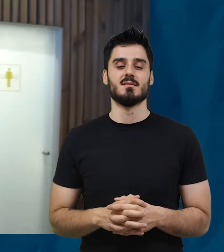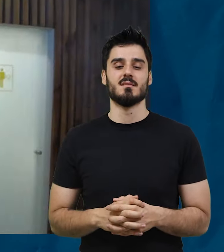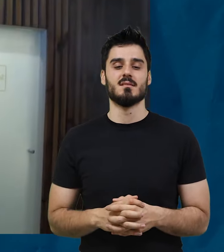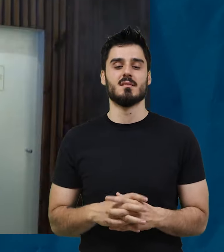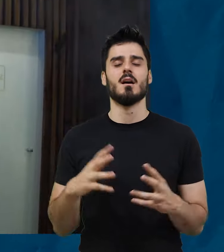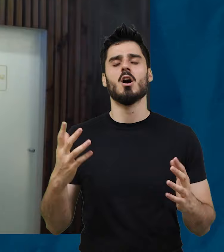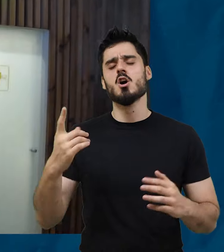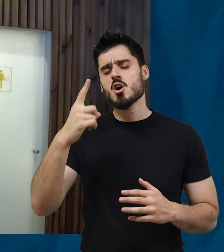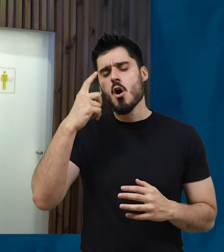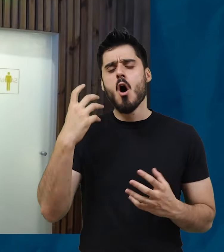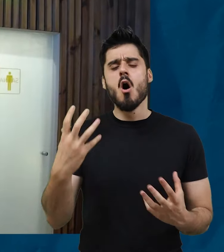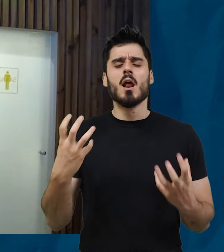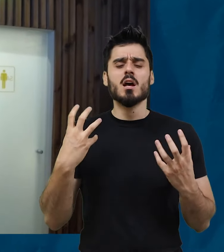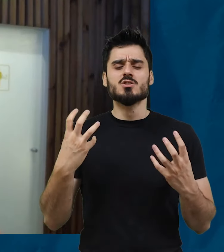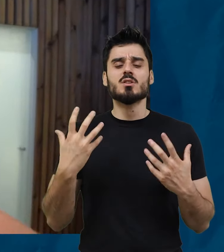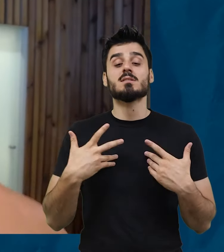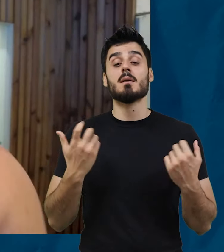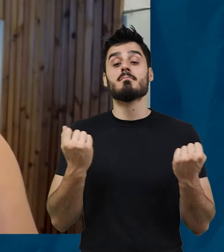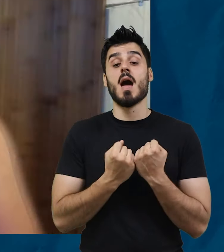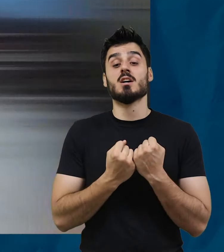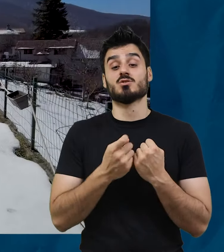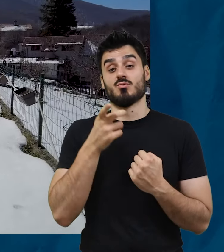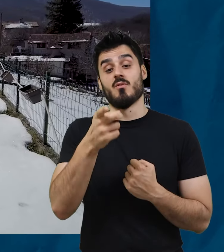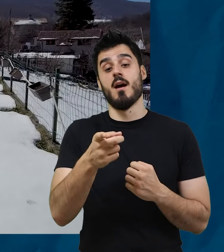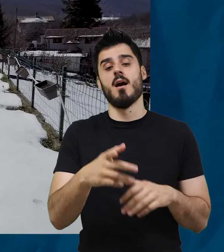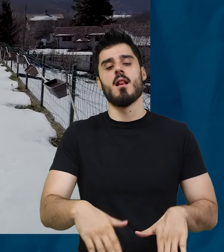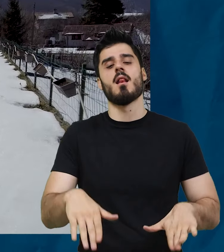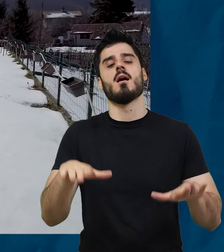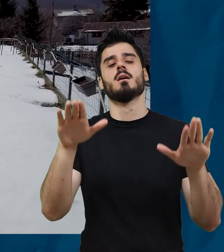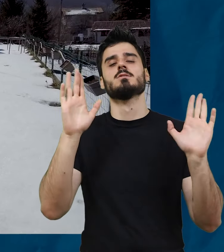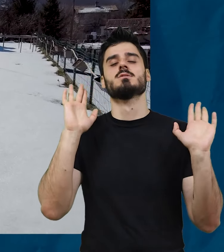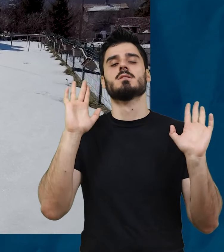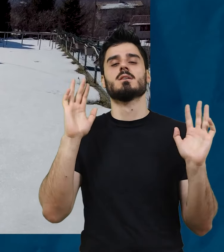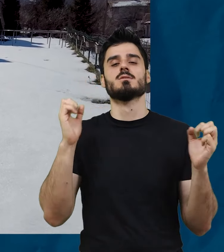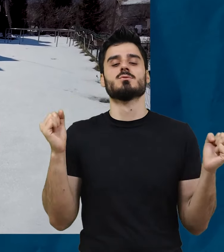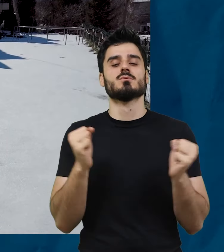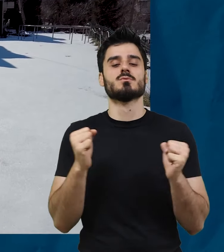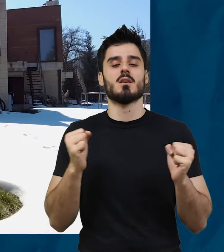Но става горещо и искаш да си на място като това.